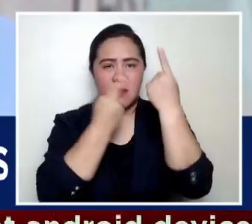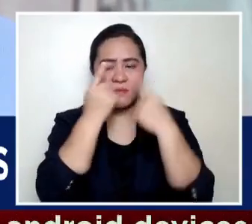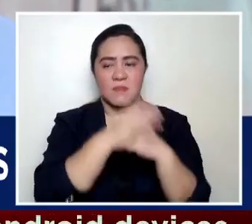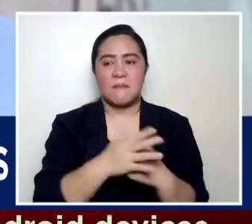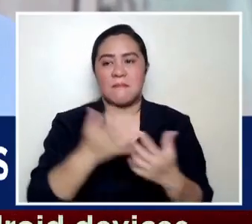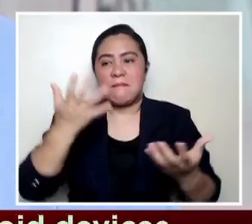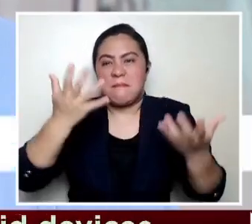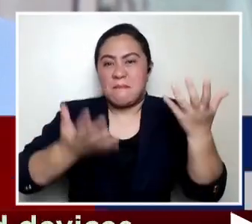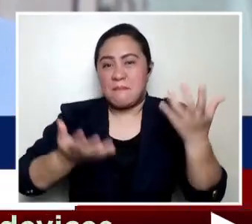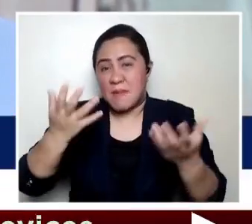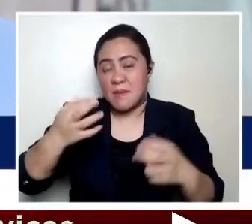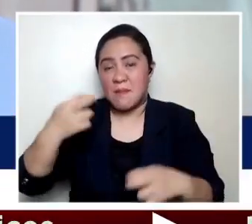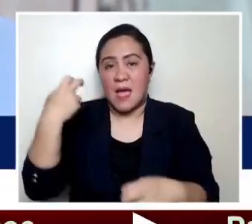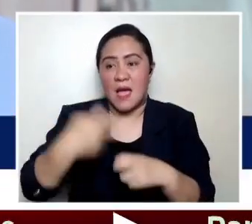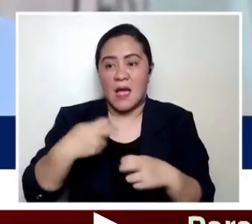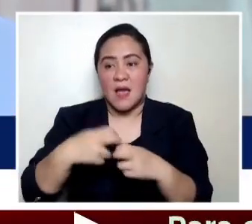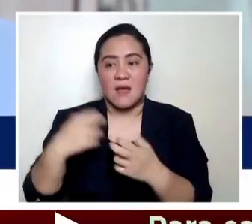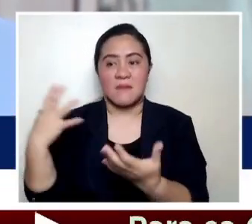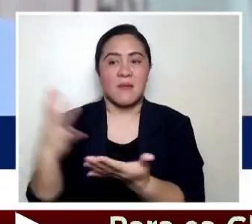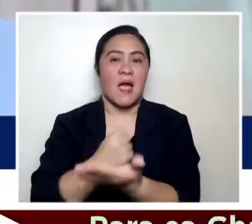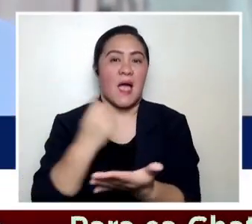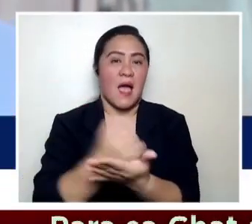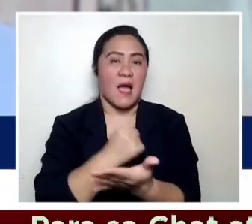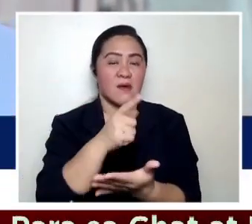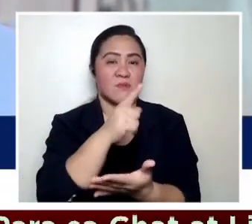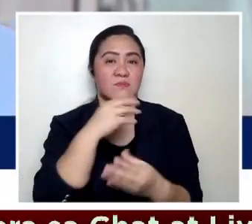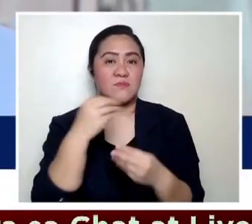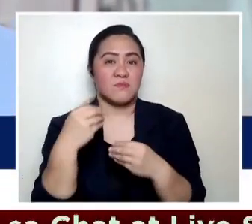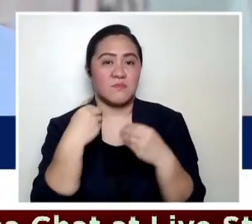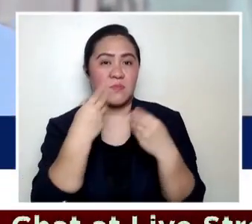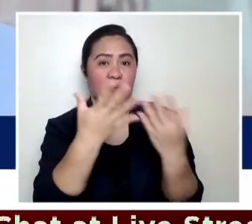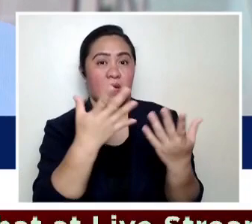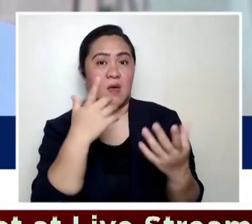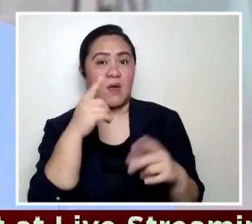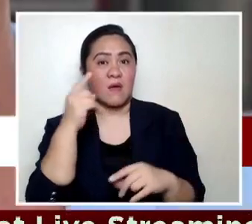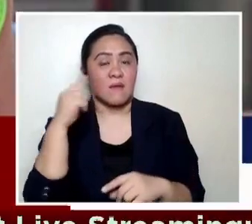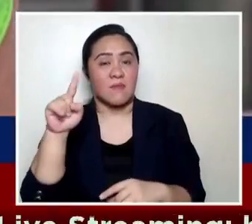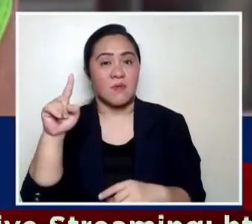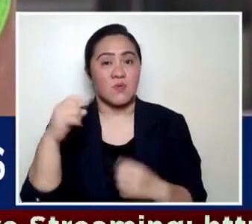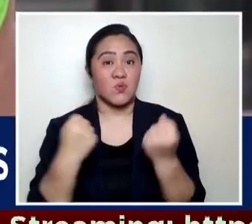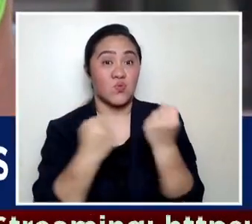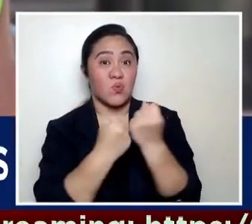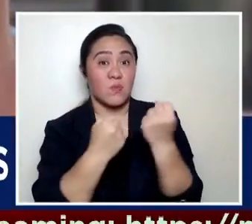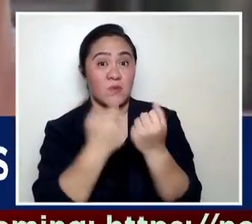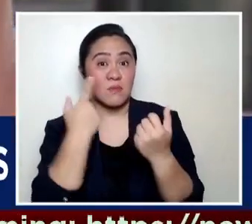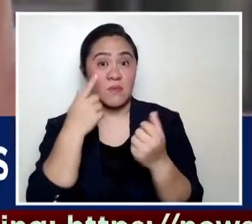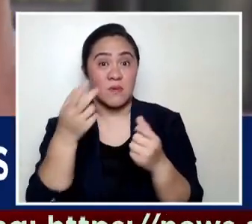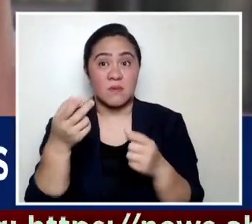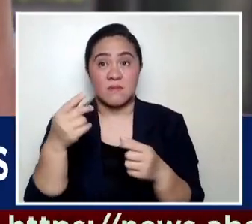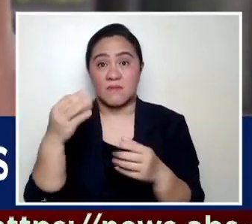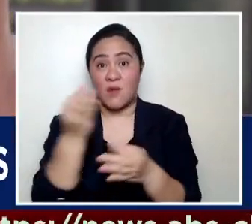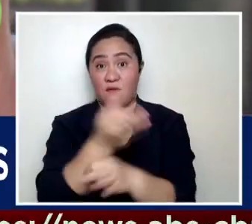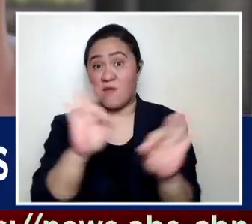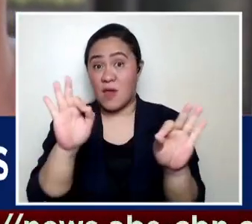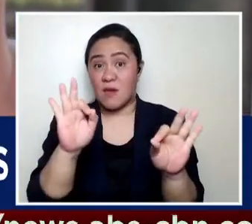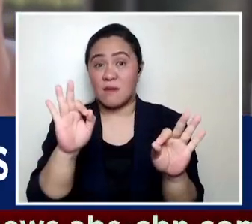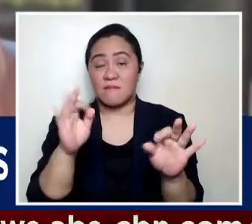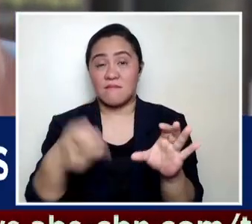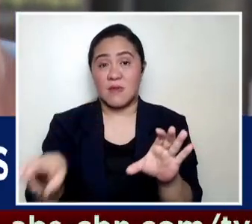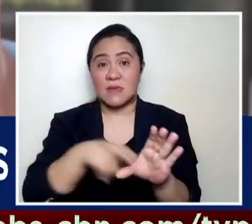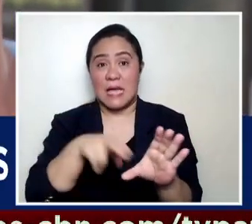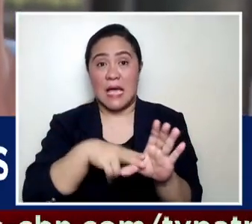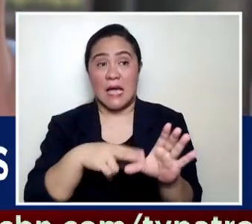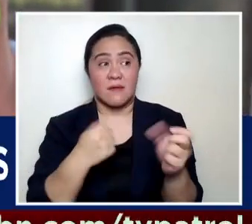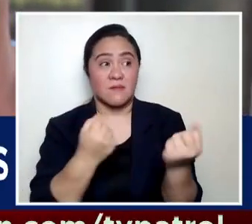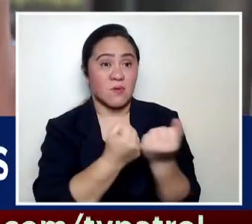na makuha yung bigay nung ano namin sa libre sakay. Eh medyo mahina dito sa amin, gawa